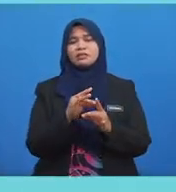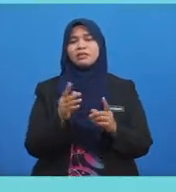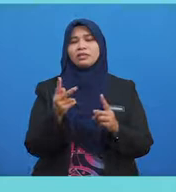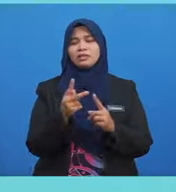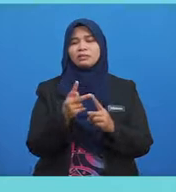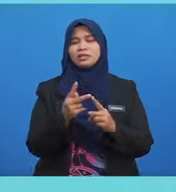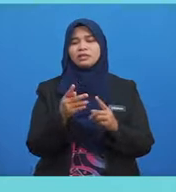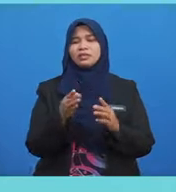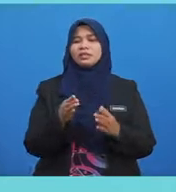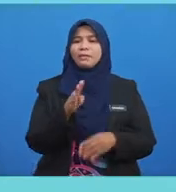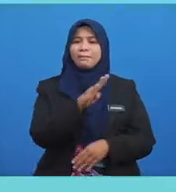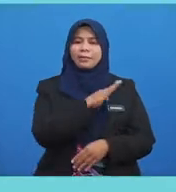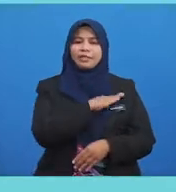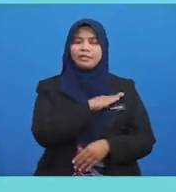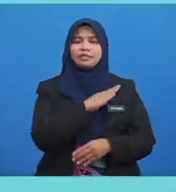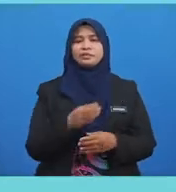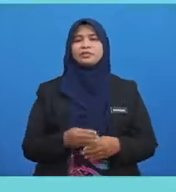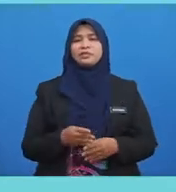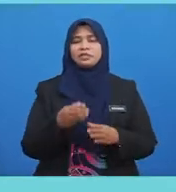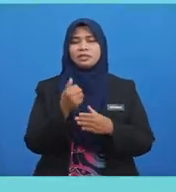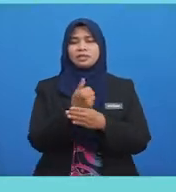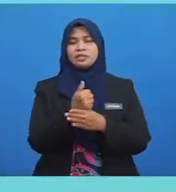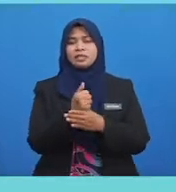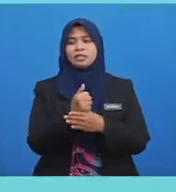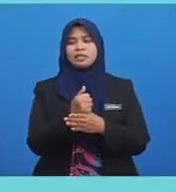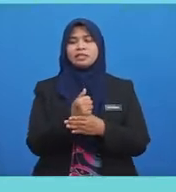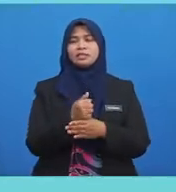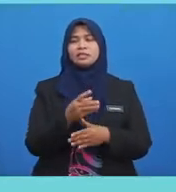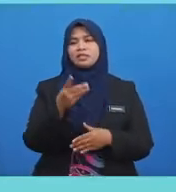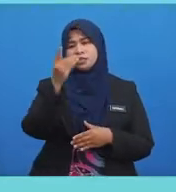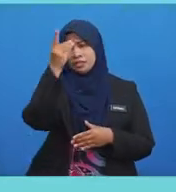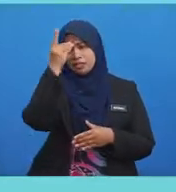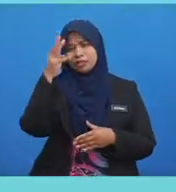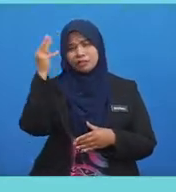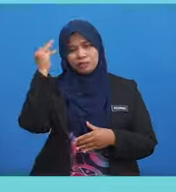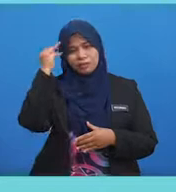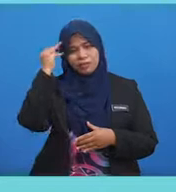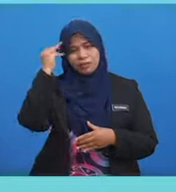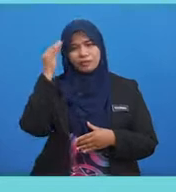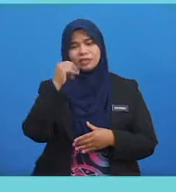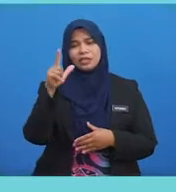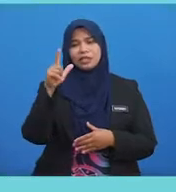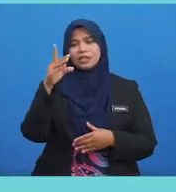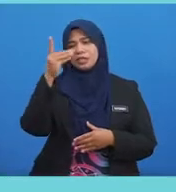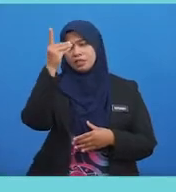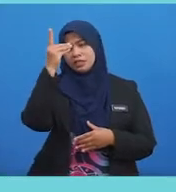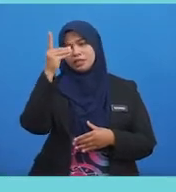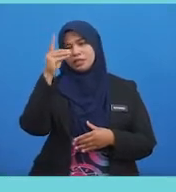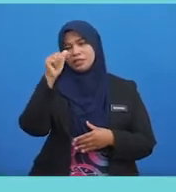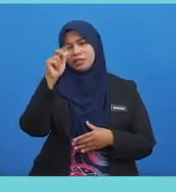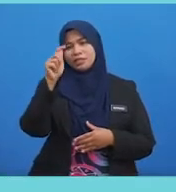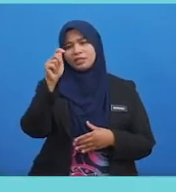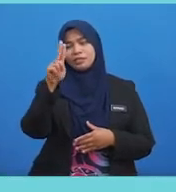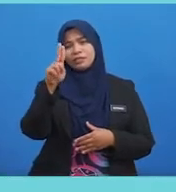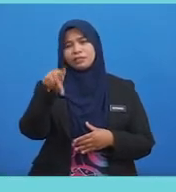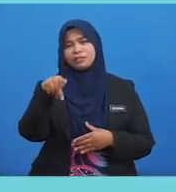penyerahan Sarawak kepada British. Di antara datu-datu Melayu yang dilawatinya adalah Datuk Patinggi